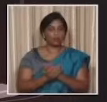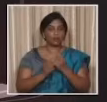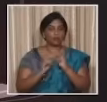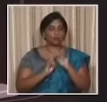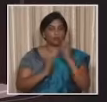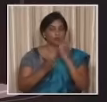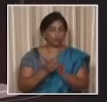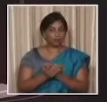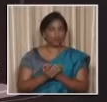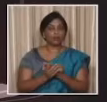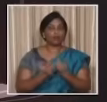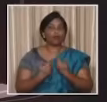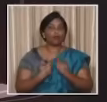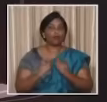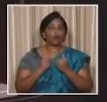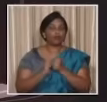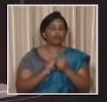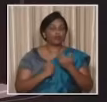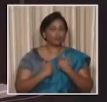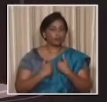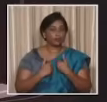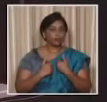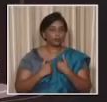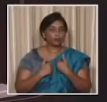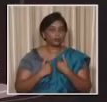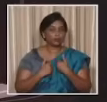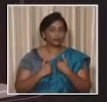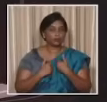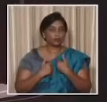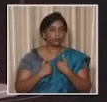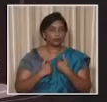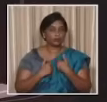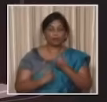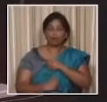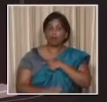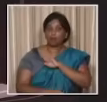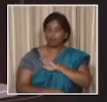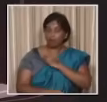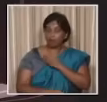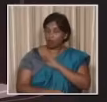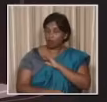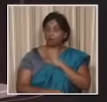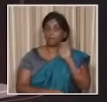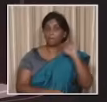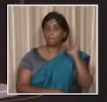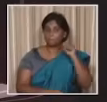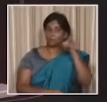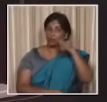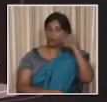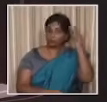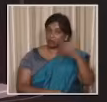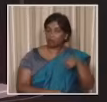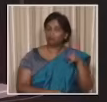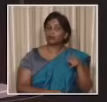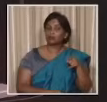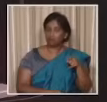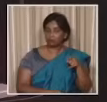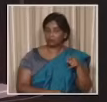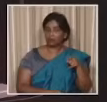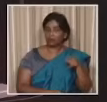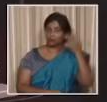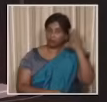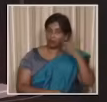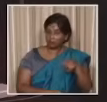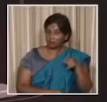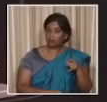සභාගත කරනවා අපි මොකද්ද කරේ ගරු නියෝජ්‍ය කතානායකතුමනි ස්වාමින් වහන්සේලා 59කගේ ආදාහන උත්සව